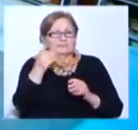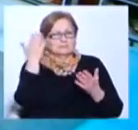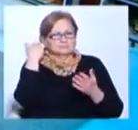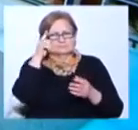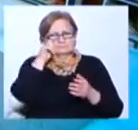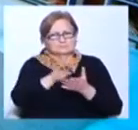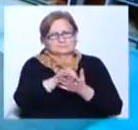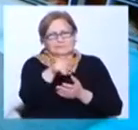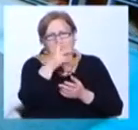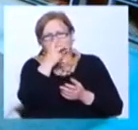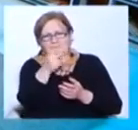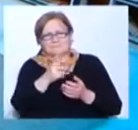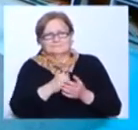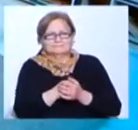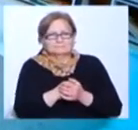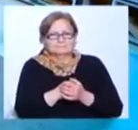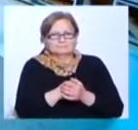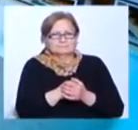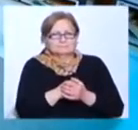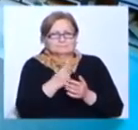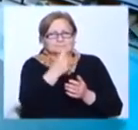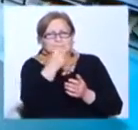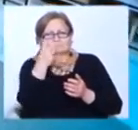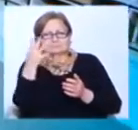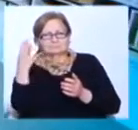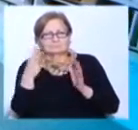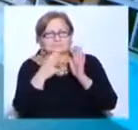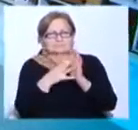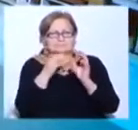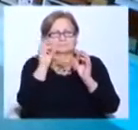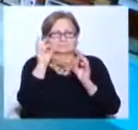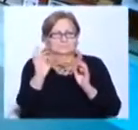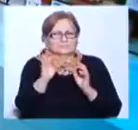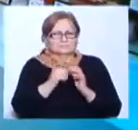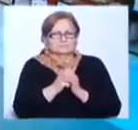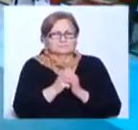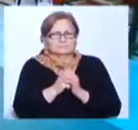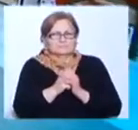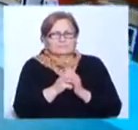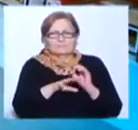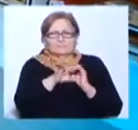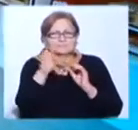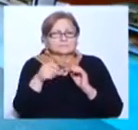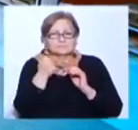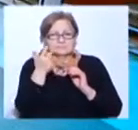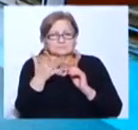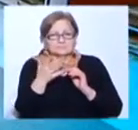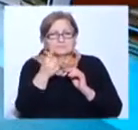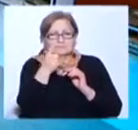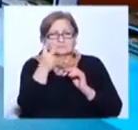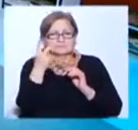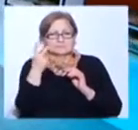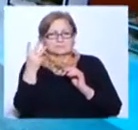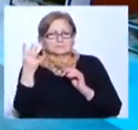გავეცანით. აი ისინიც. ნახეთ, როგორი ლამაზები არიან. რამდენი ციფრი გვაქვს? 1,